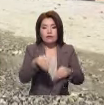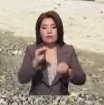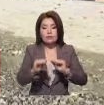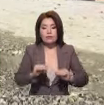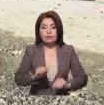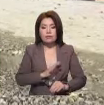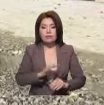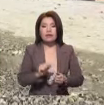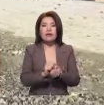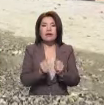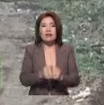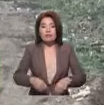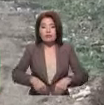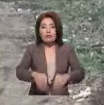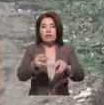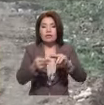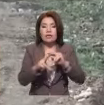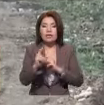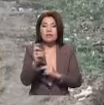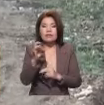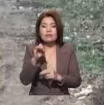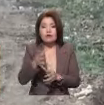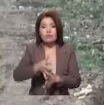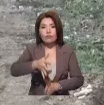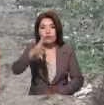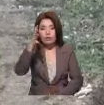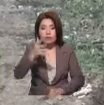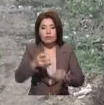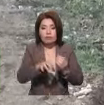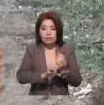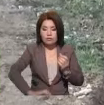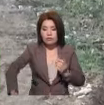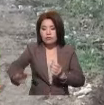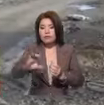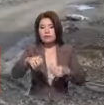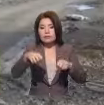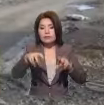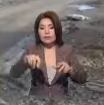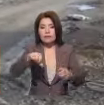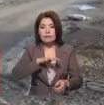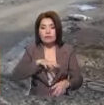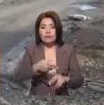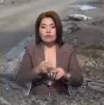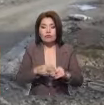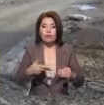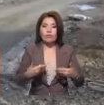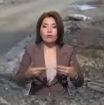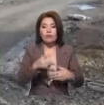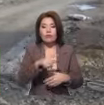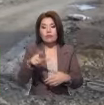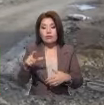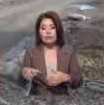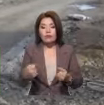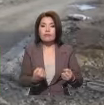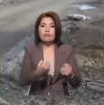Қиыршық тас төселген Тайқазан көшесі тамыз айында көпқабатты үйлерге кәріз жүйесі жүргізілетін болып қазылды. Жаяу жүргінші түргілі көліктің